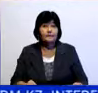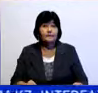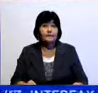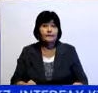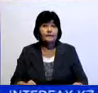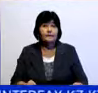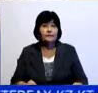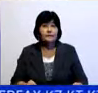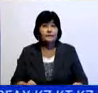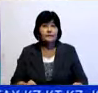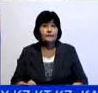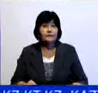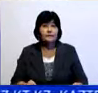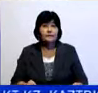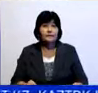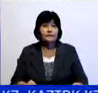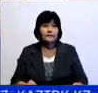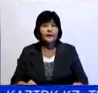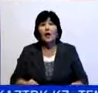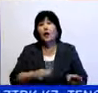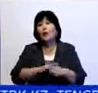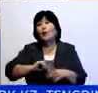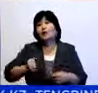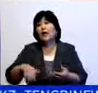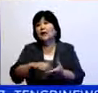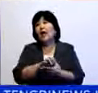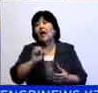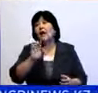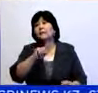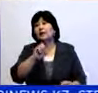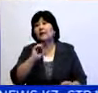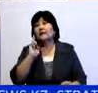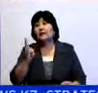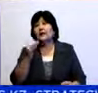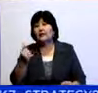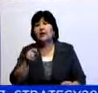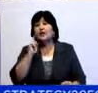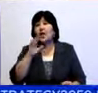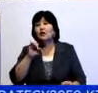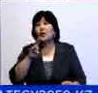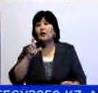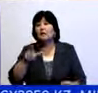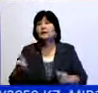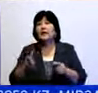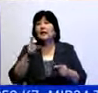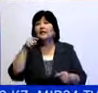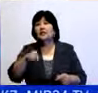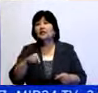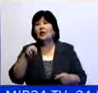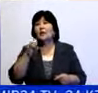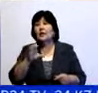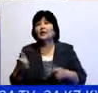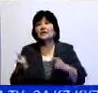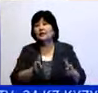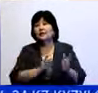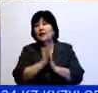абзал женька байтах сердце цвет полные товарищества абзал и к совместно с сша султаном подготовили 1000 пресса все на для помощи